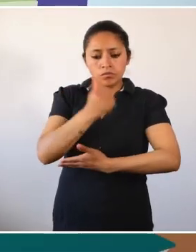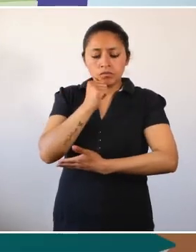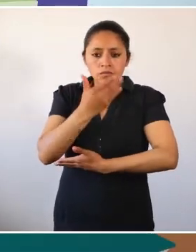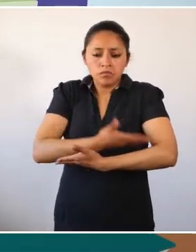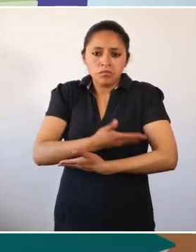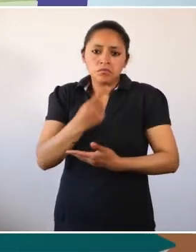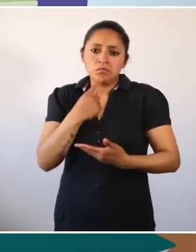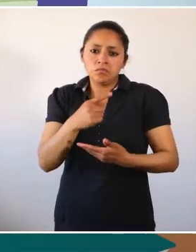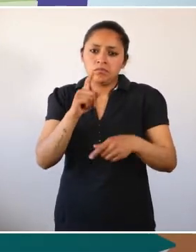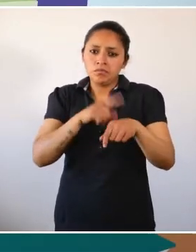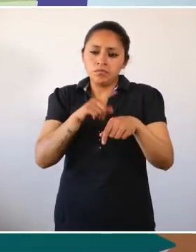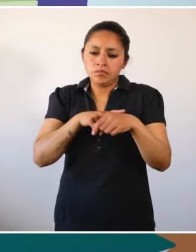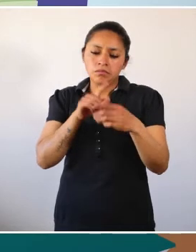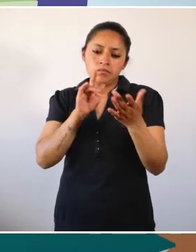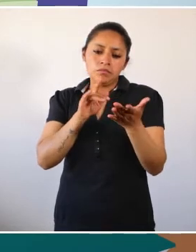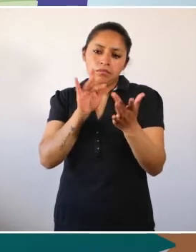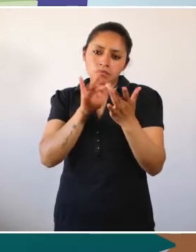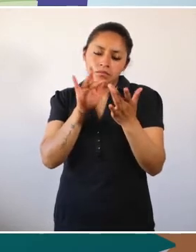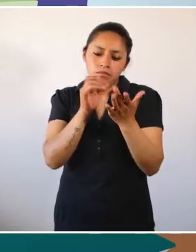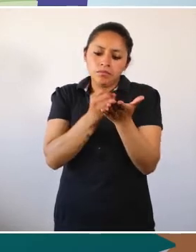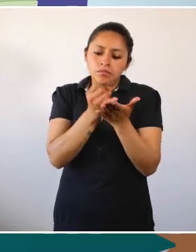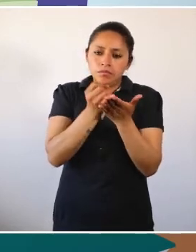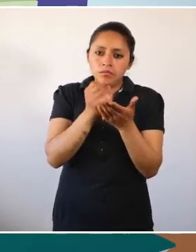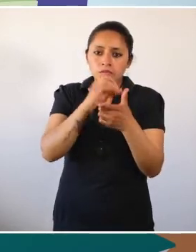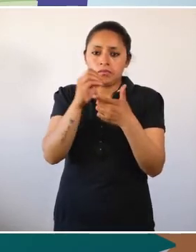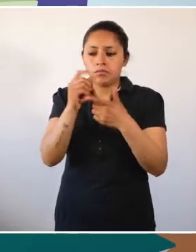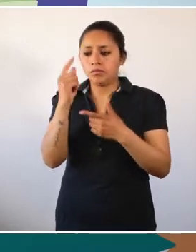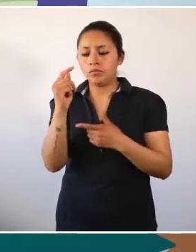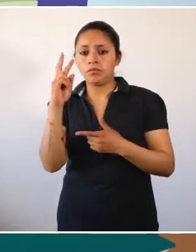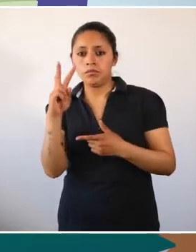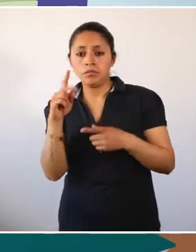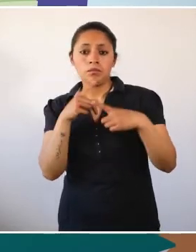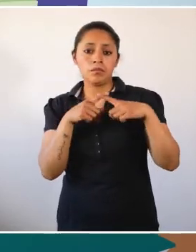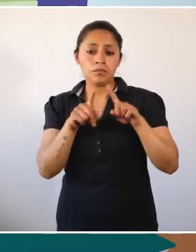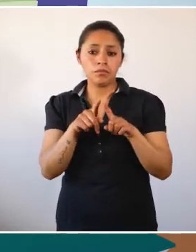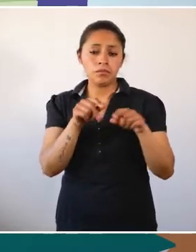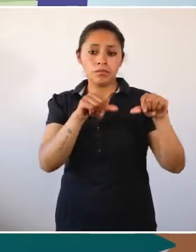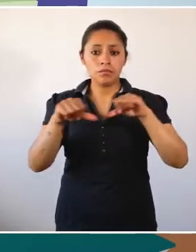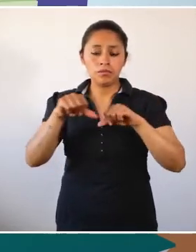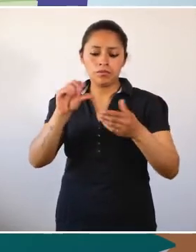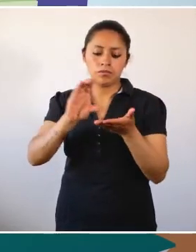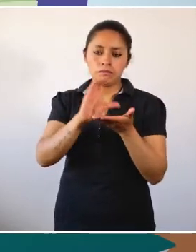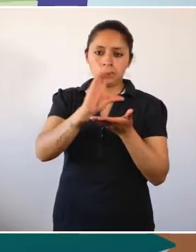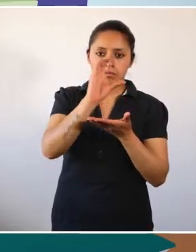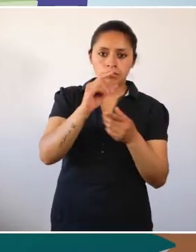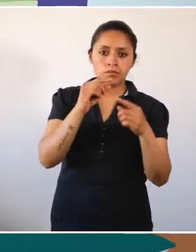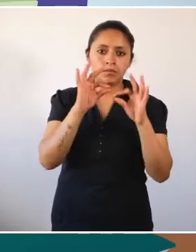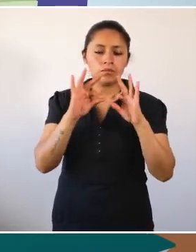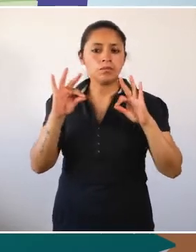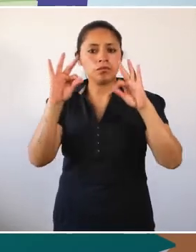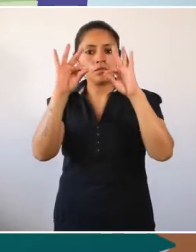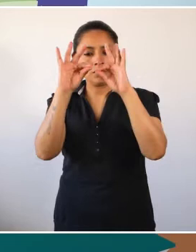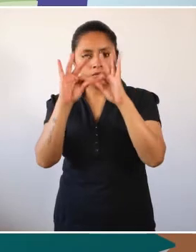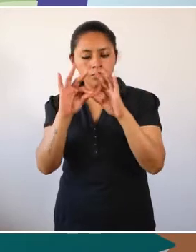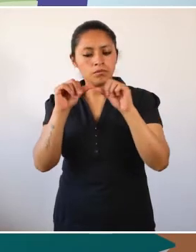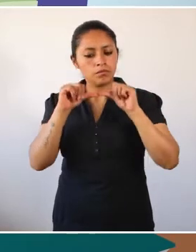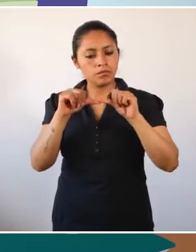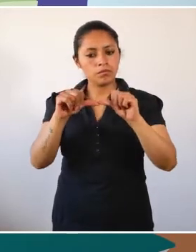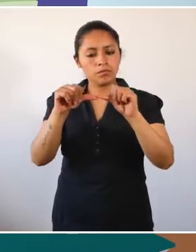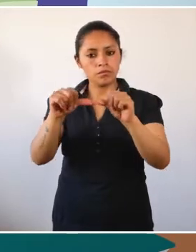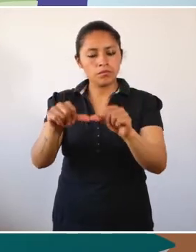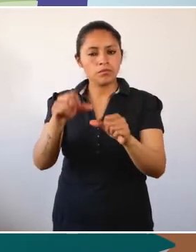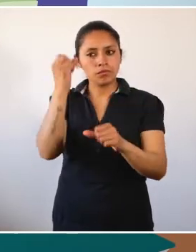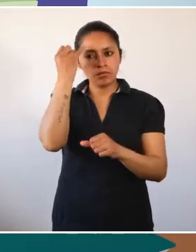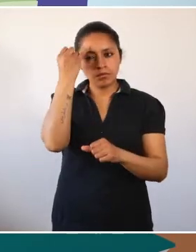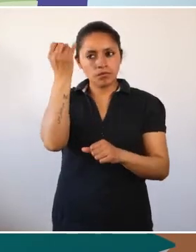sinte televisión, redes sociales. Ukanakam pach apakasinyanite. Yatkata nyan ukaj askinka nyaniwa. Apstasi